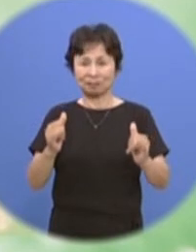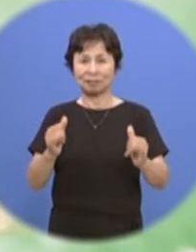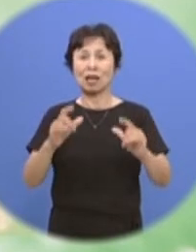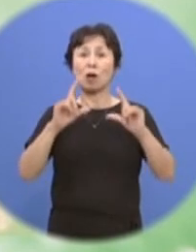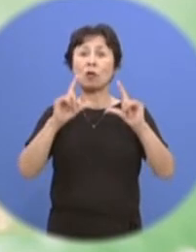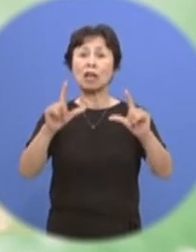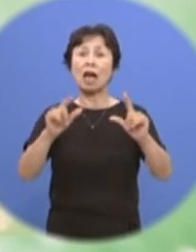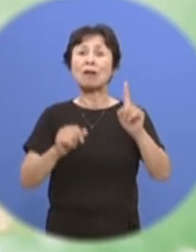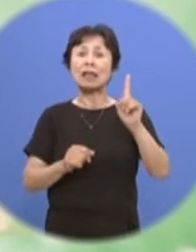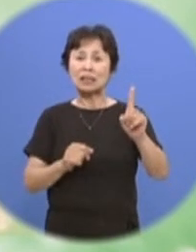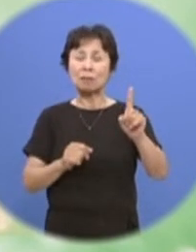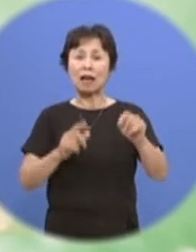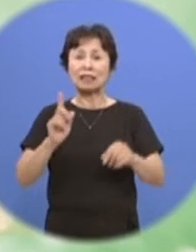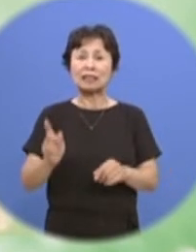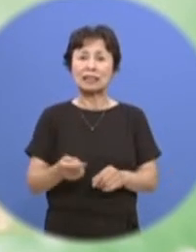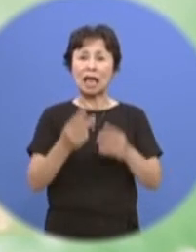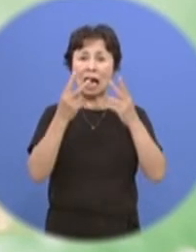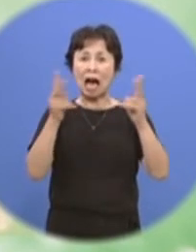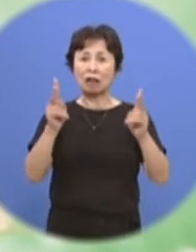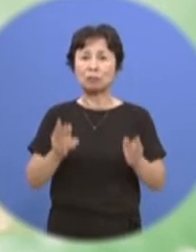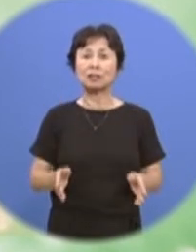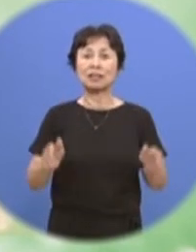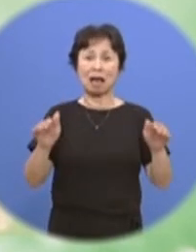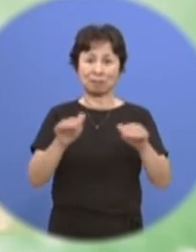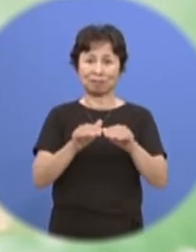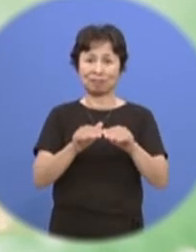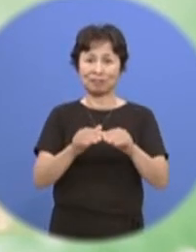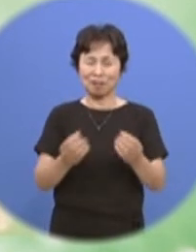館でした。おめでとうございました。